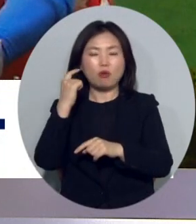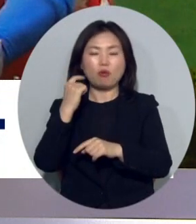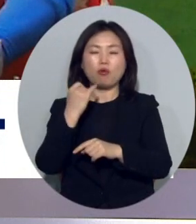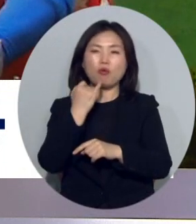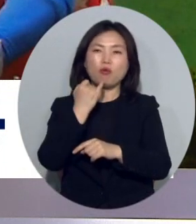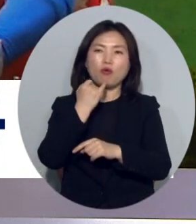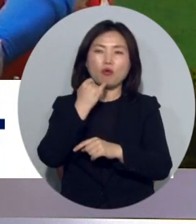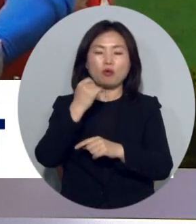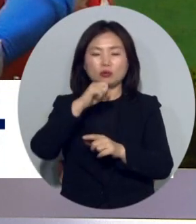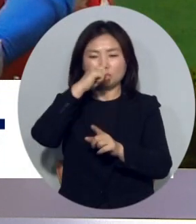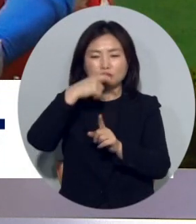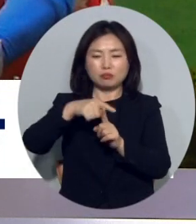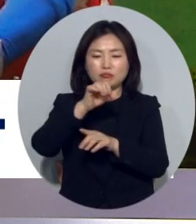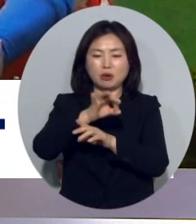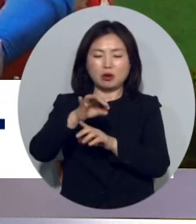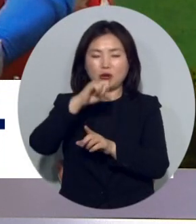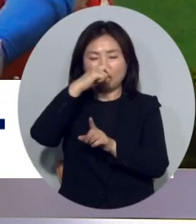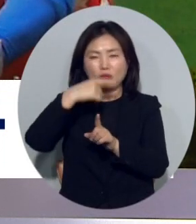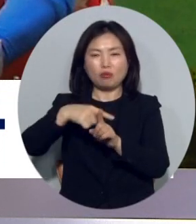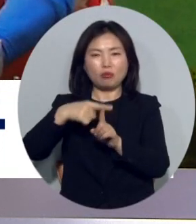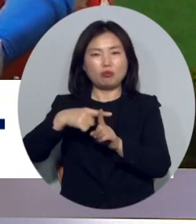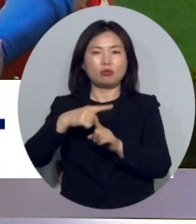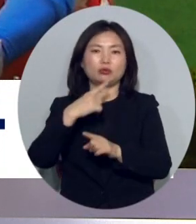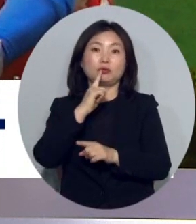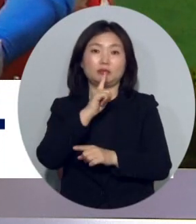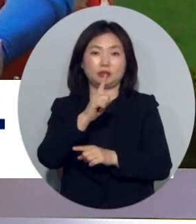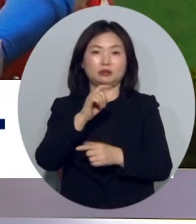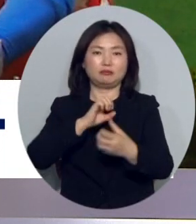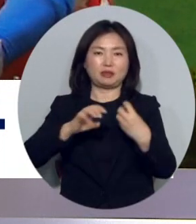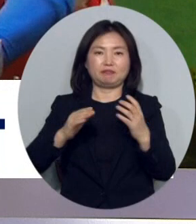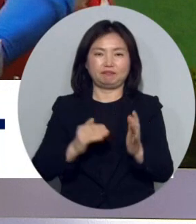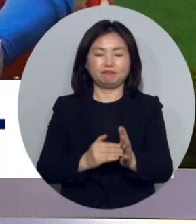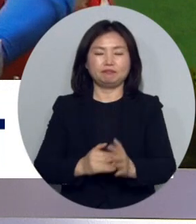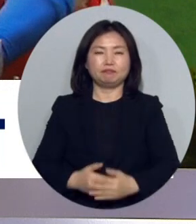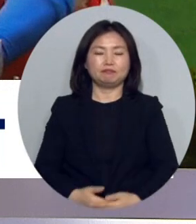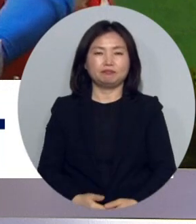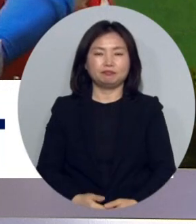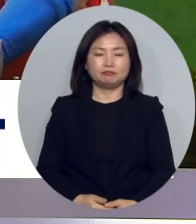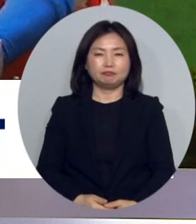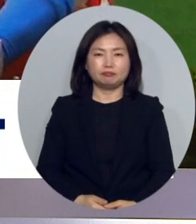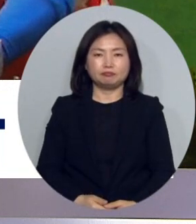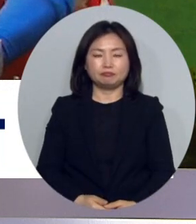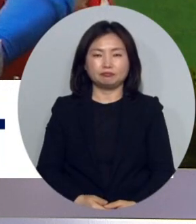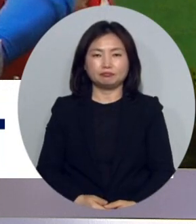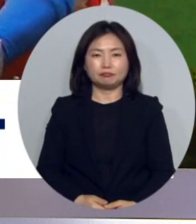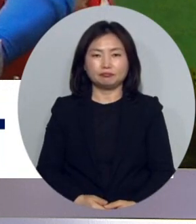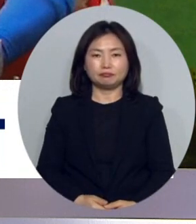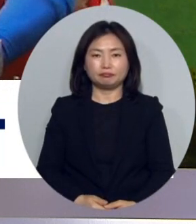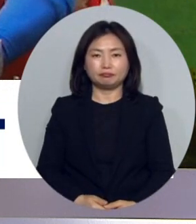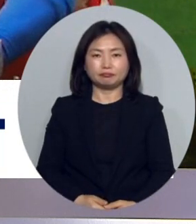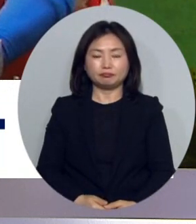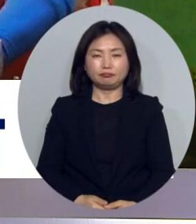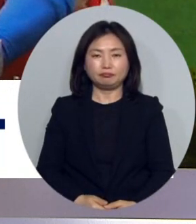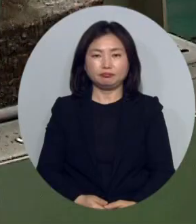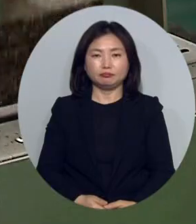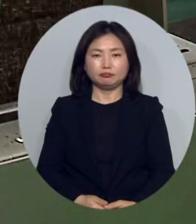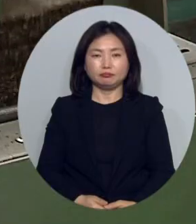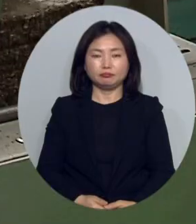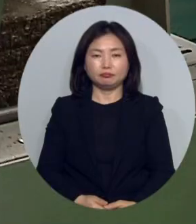브랜드가 제품 구매에 긍정적으로 작용했다고 보고 있습니다. 보도에 한태연 기자입니다.